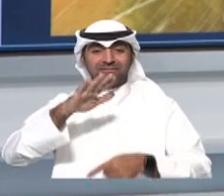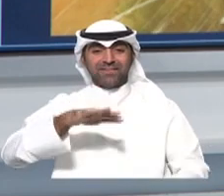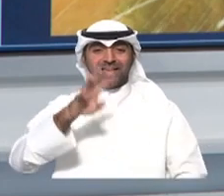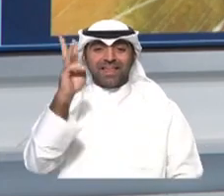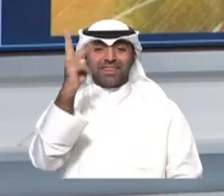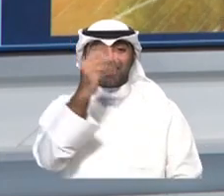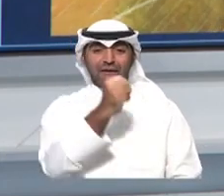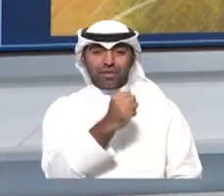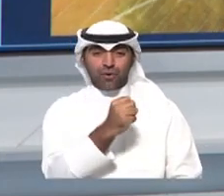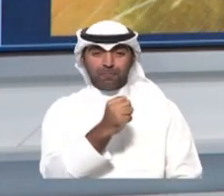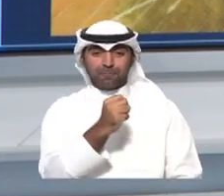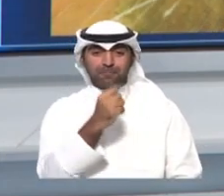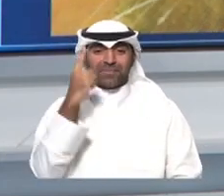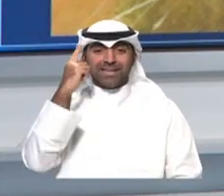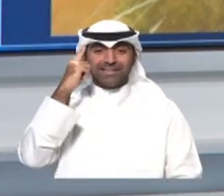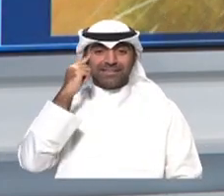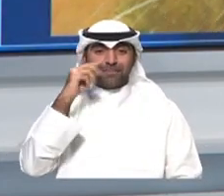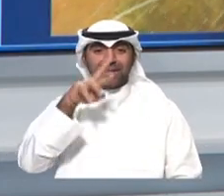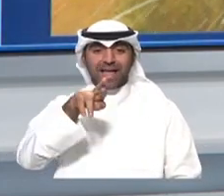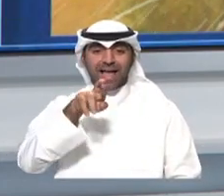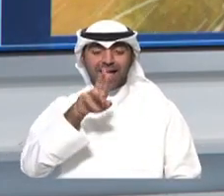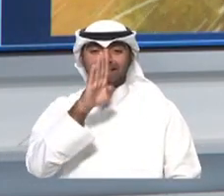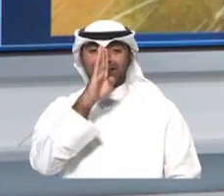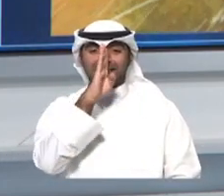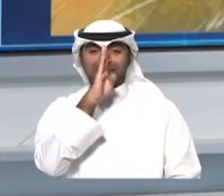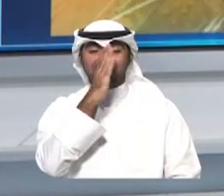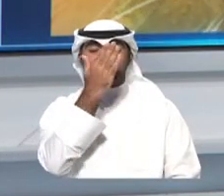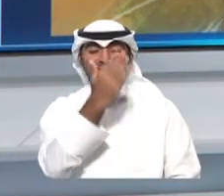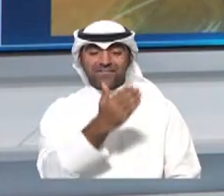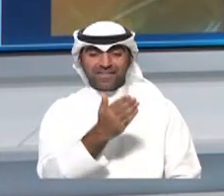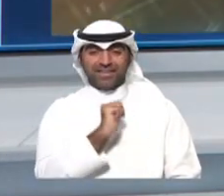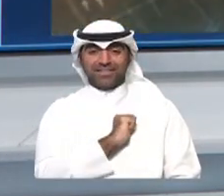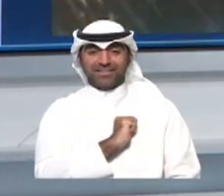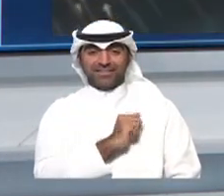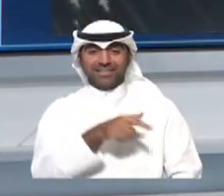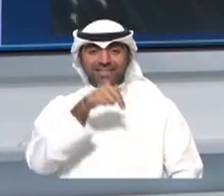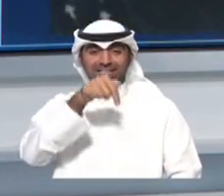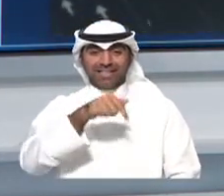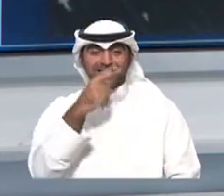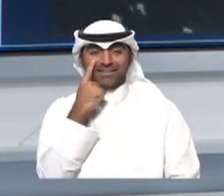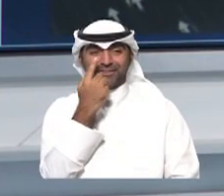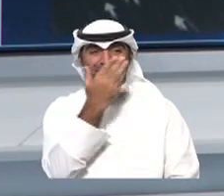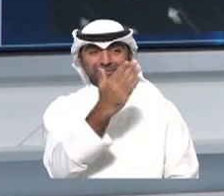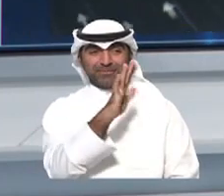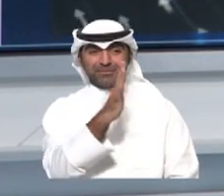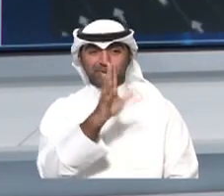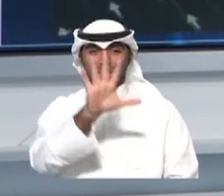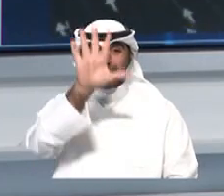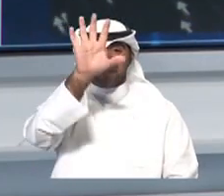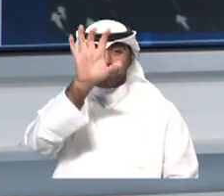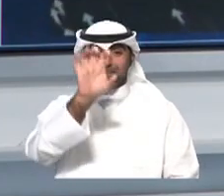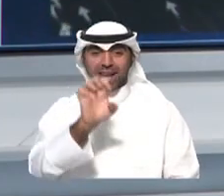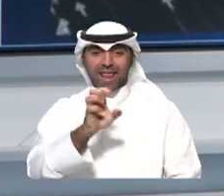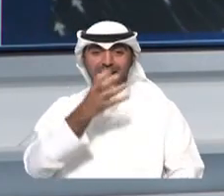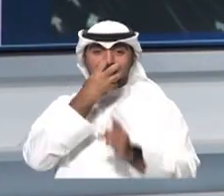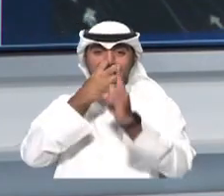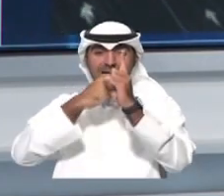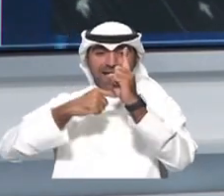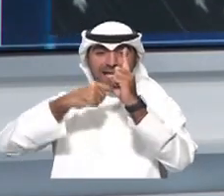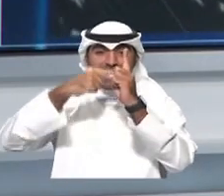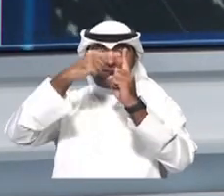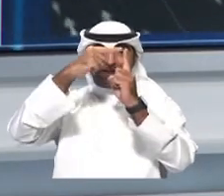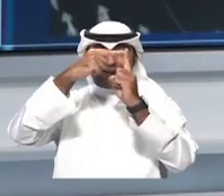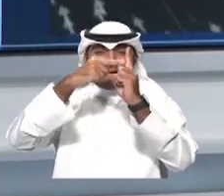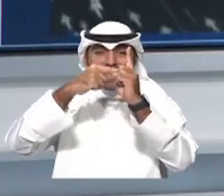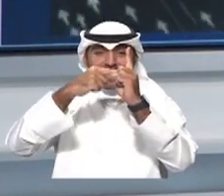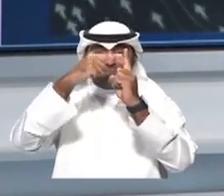أيضا راح يستمر معنا اليوم مباشر وحتى يوم الاثنين. أما بالنسبة لأجواءنا المتوقعة في منتصف هذه الليلة،